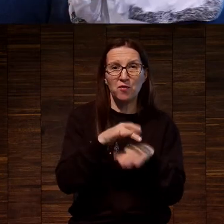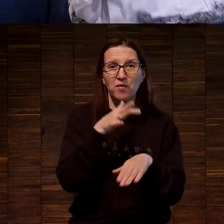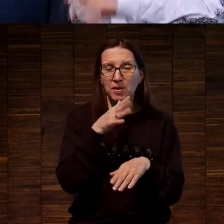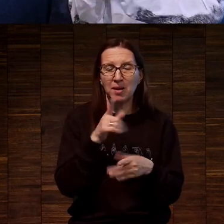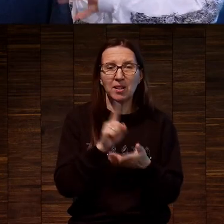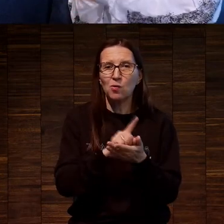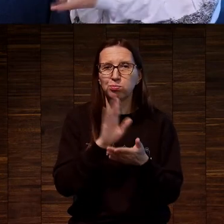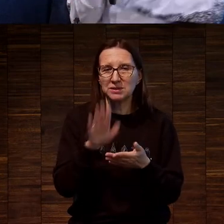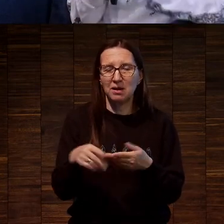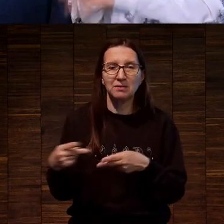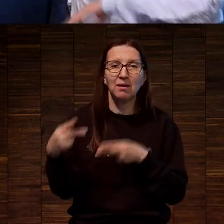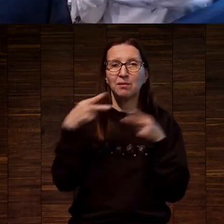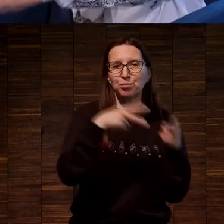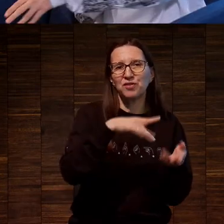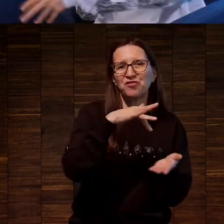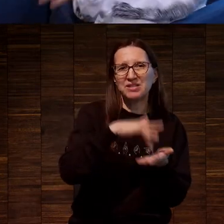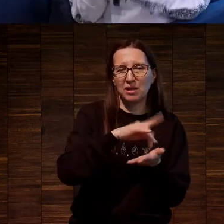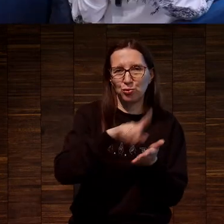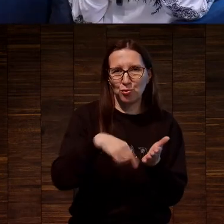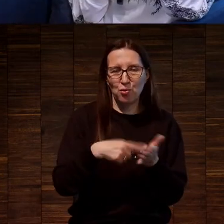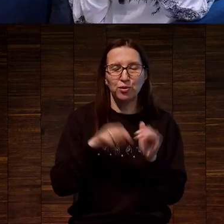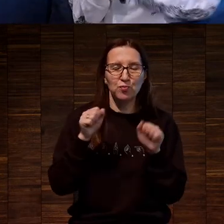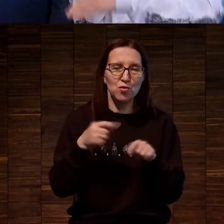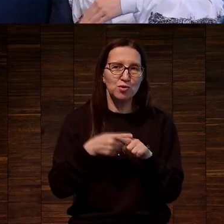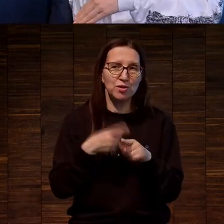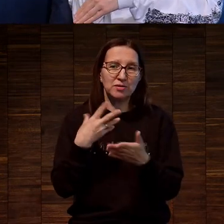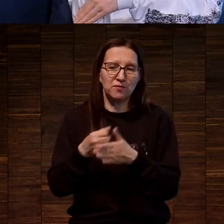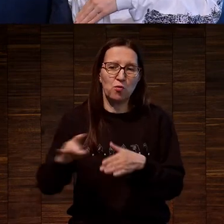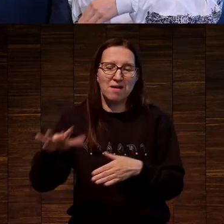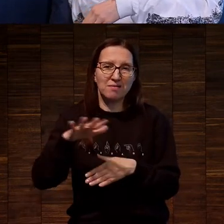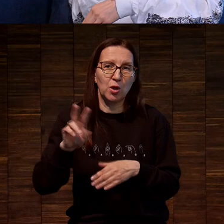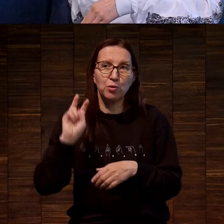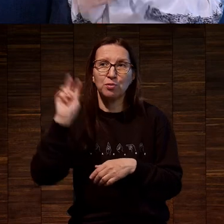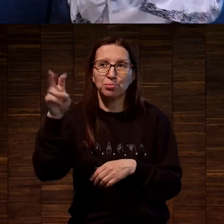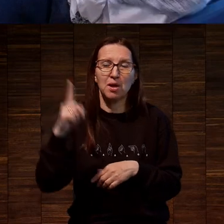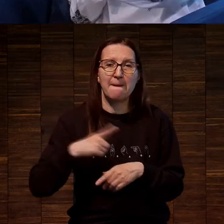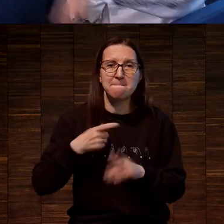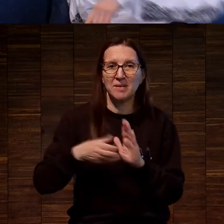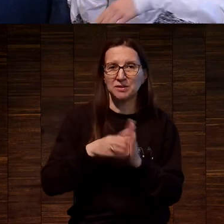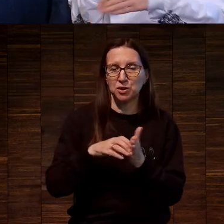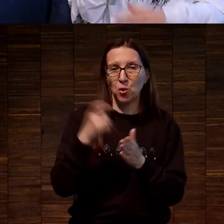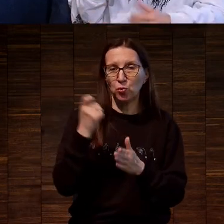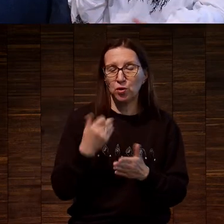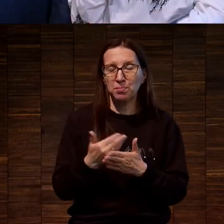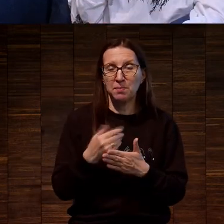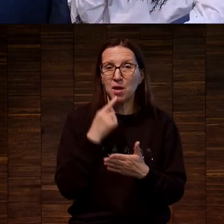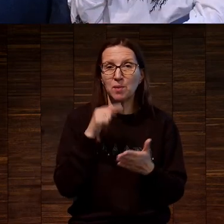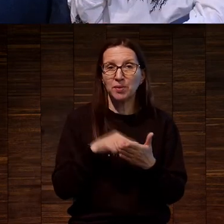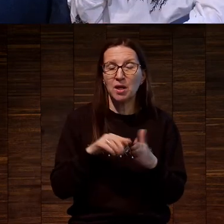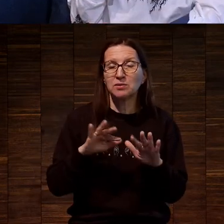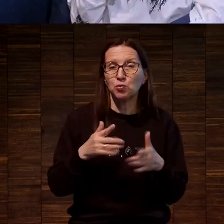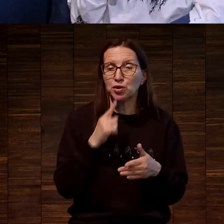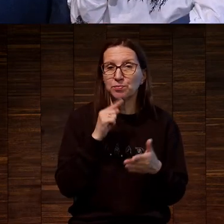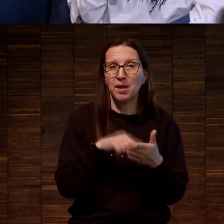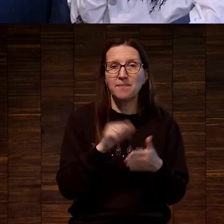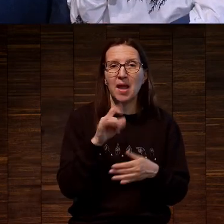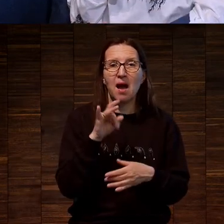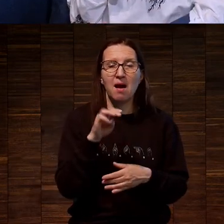прийти в мастерскую и на своем районе. То есть, например, ну вы случайно попали на Art Space